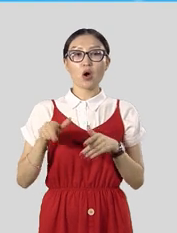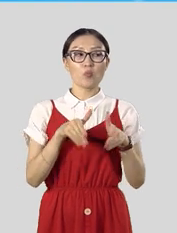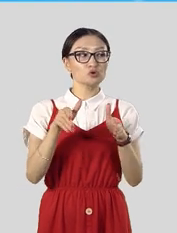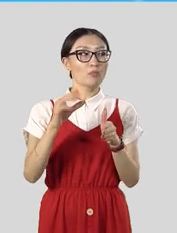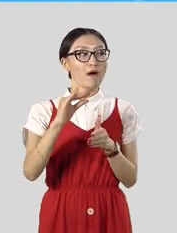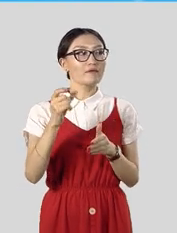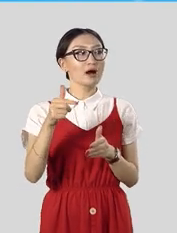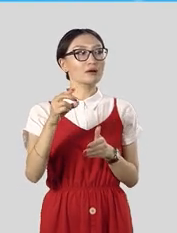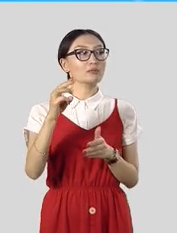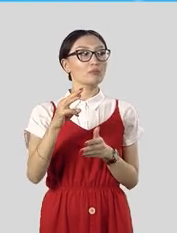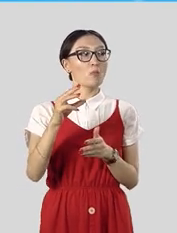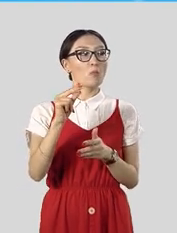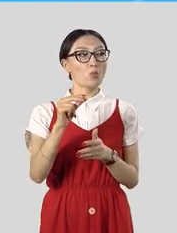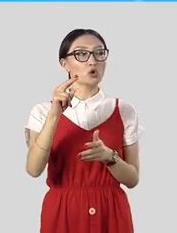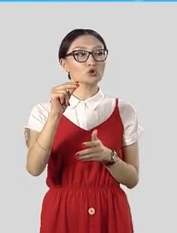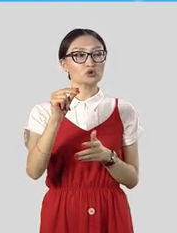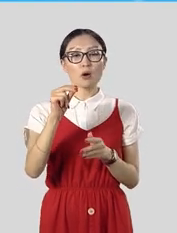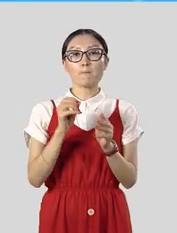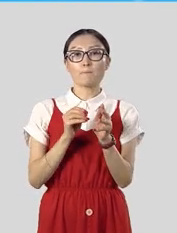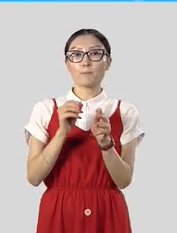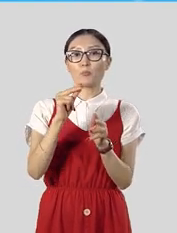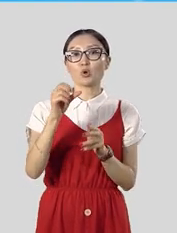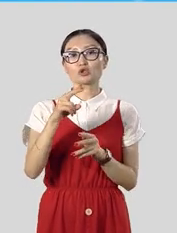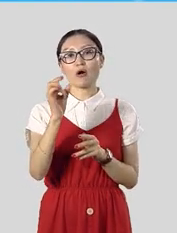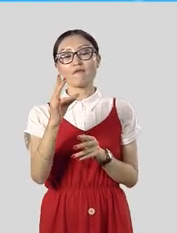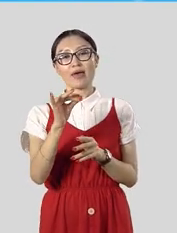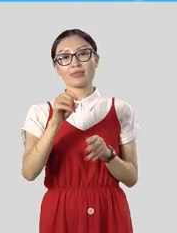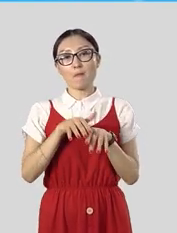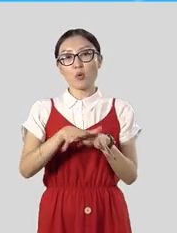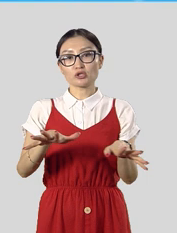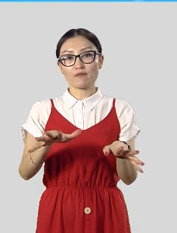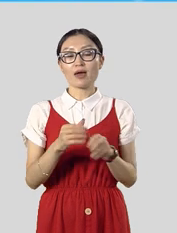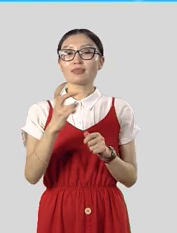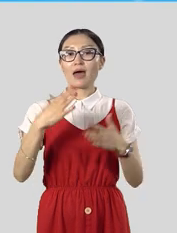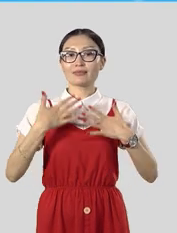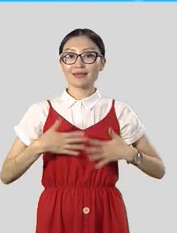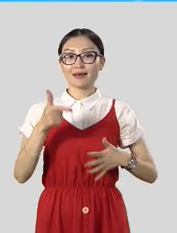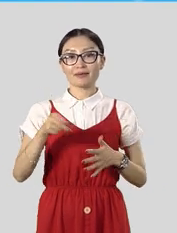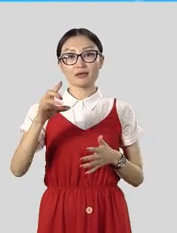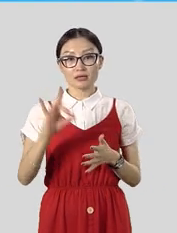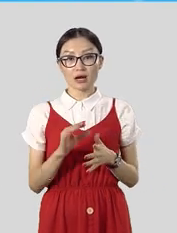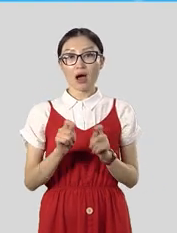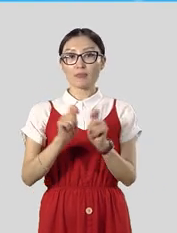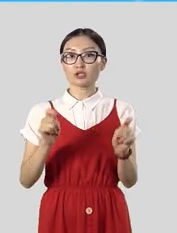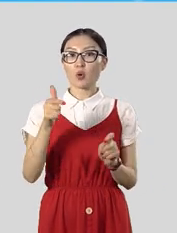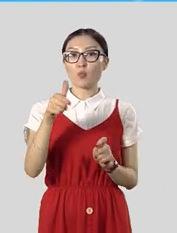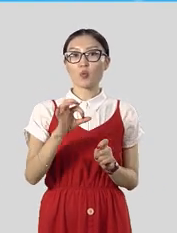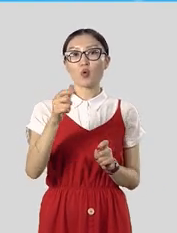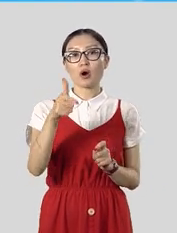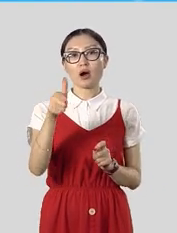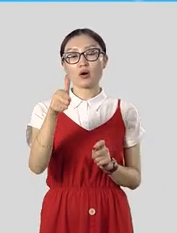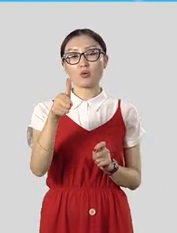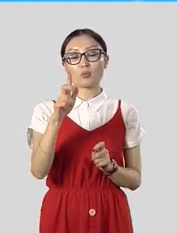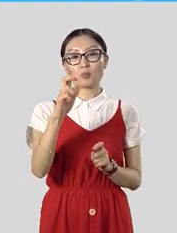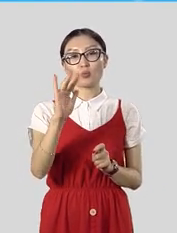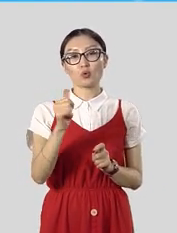или почкования. Во время почкования на теле гидры образуется бугорок, это